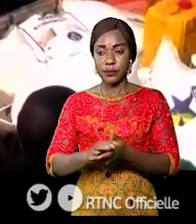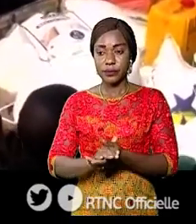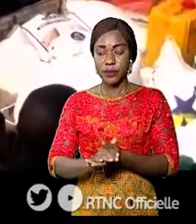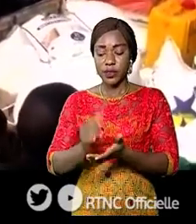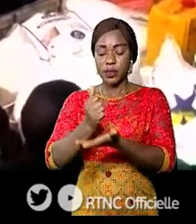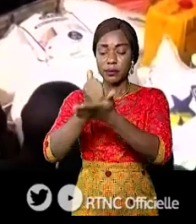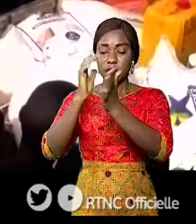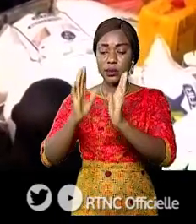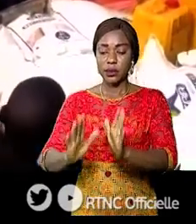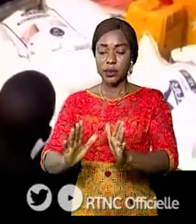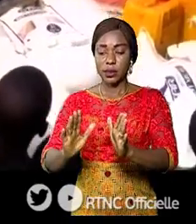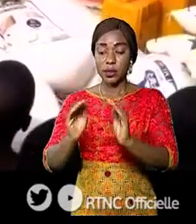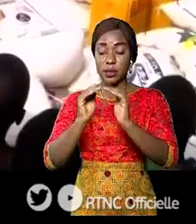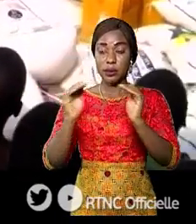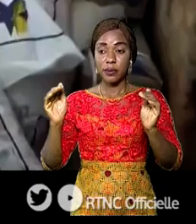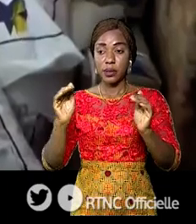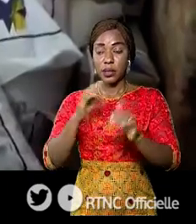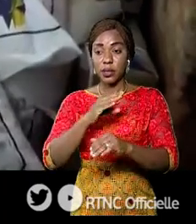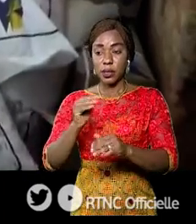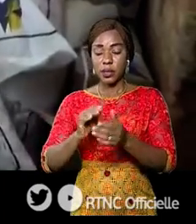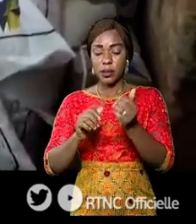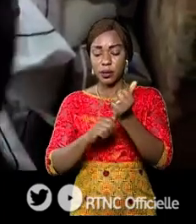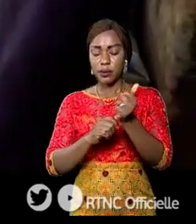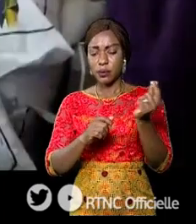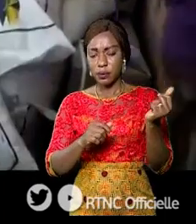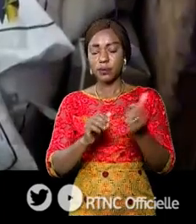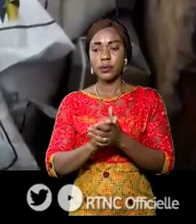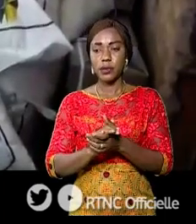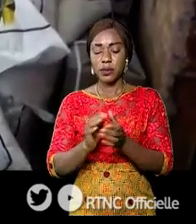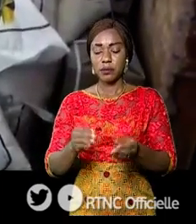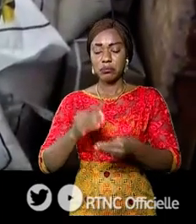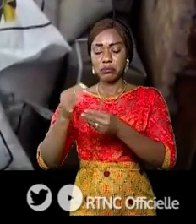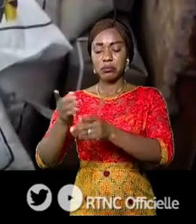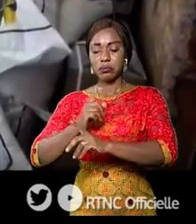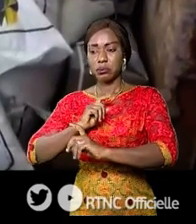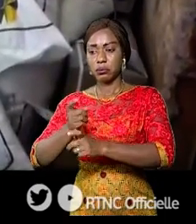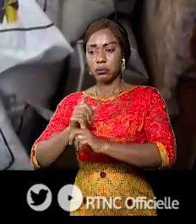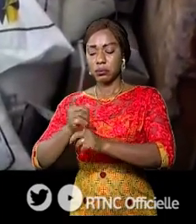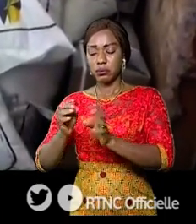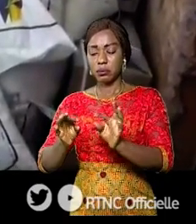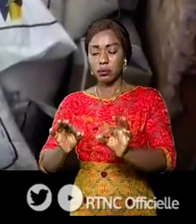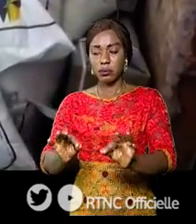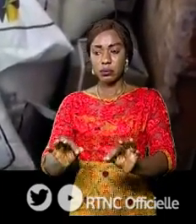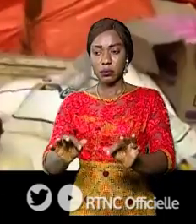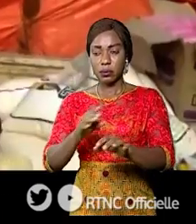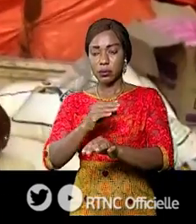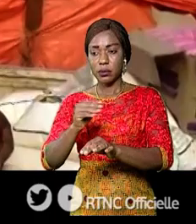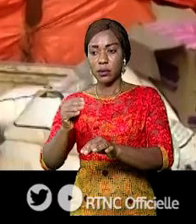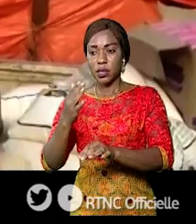et patron de la jeunesse congolaise, Patrick Katengomafo, a ainsi offert des vivres à ses futurs cadres du